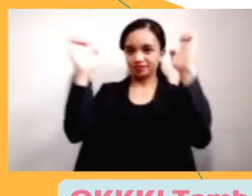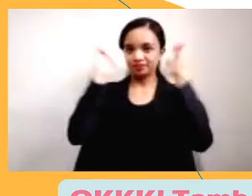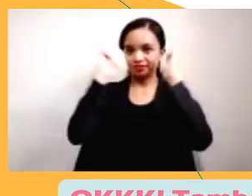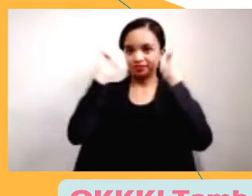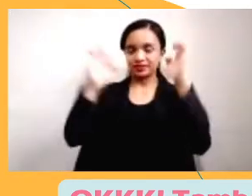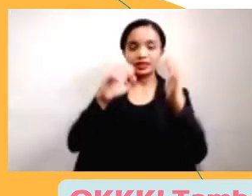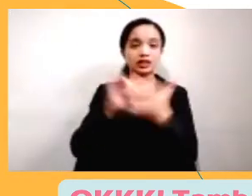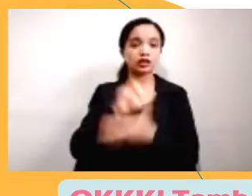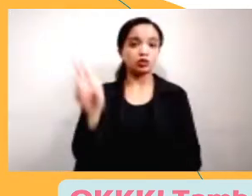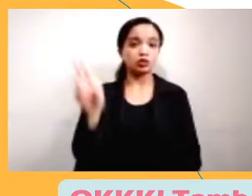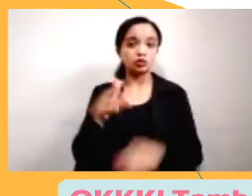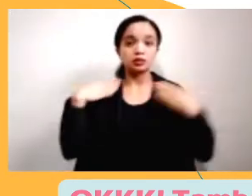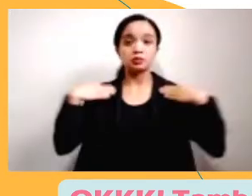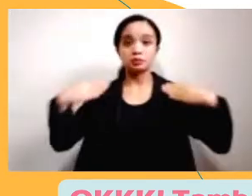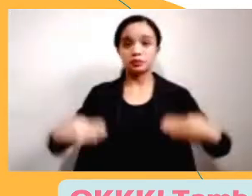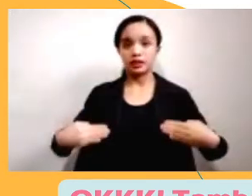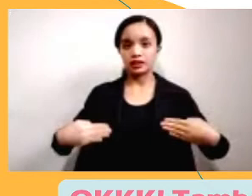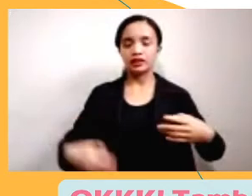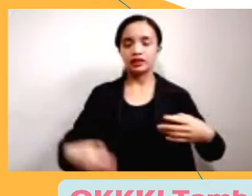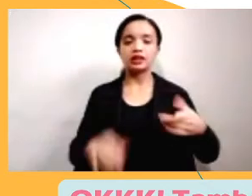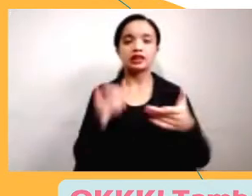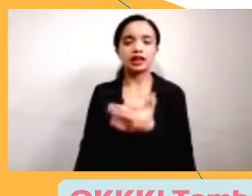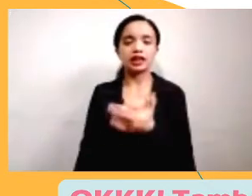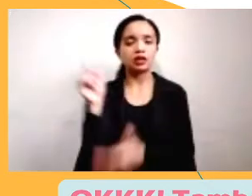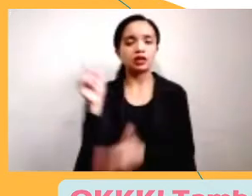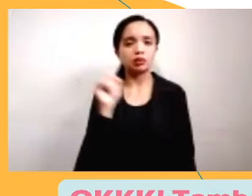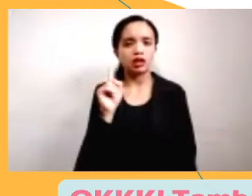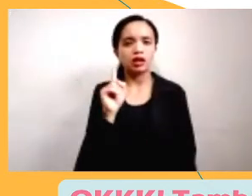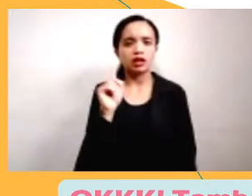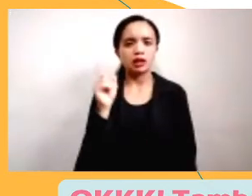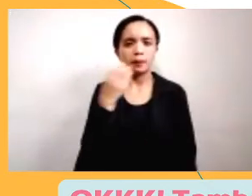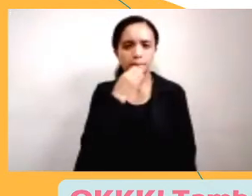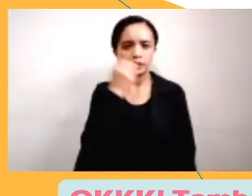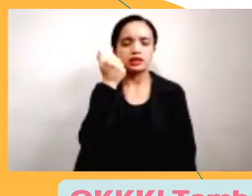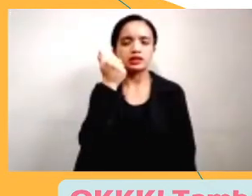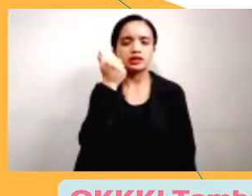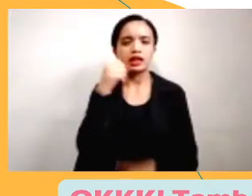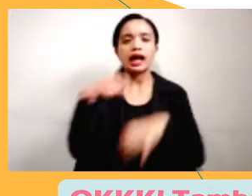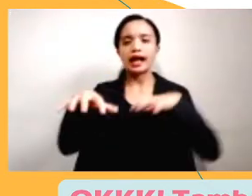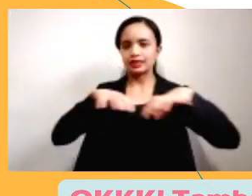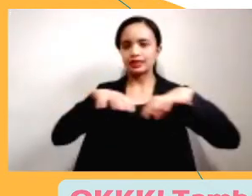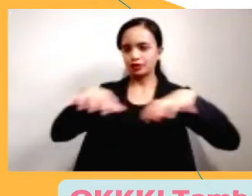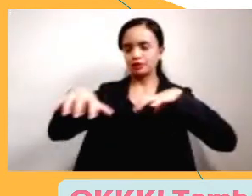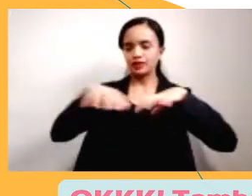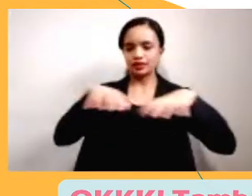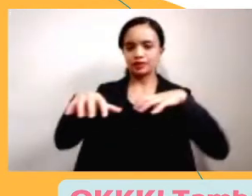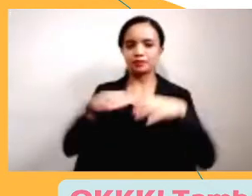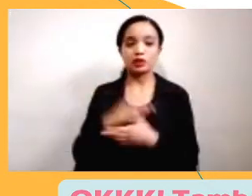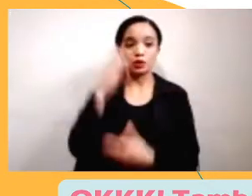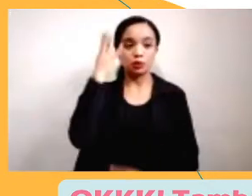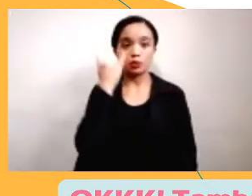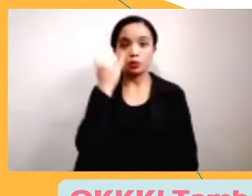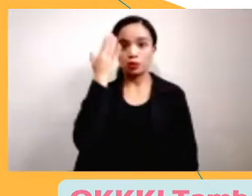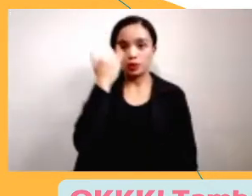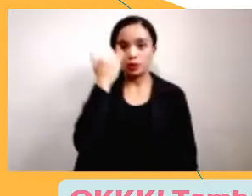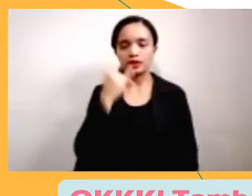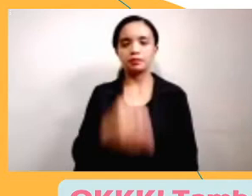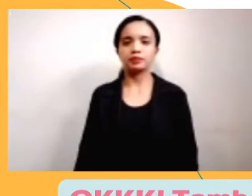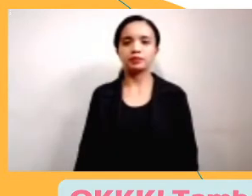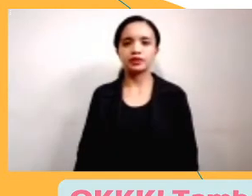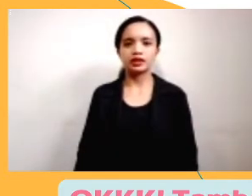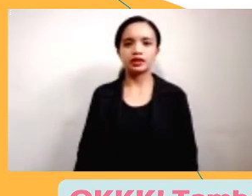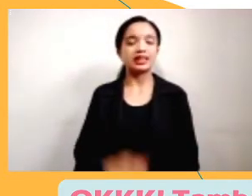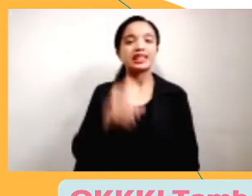ang katawan, na pinaka maganda itong activity na to kasi nga hindi mo